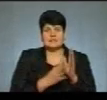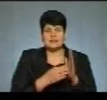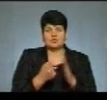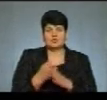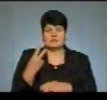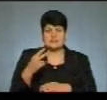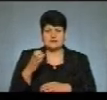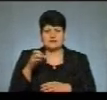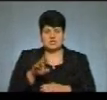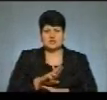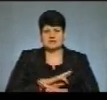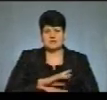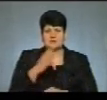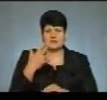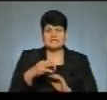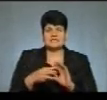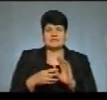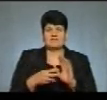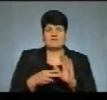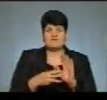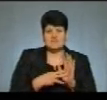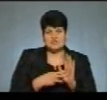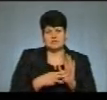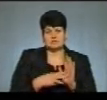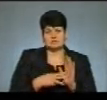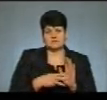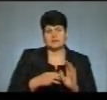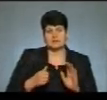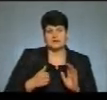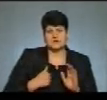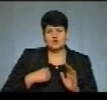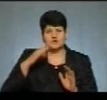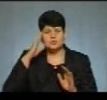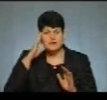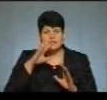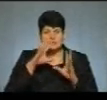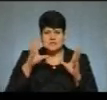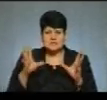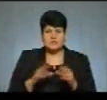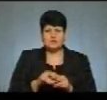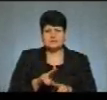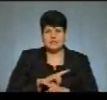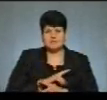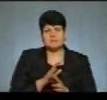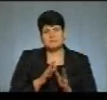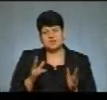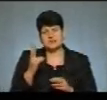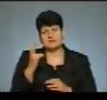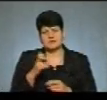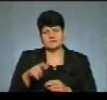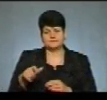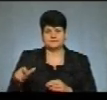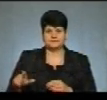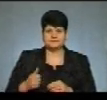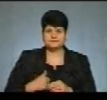20 січня загинуло 58 армійців. Загалом загиблих, за даними Міністерства оборони, понад 200. Рішення